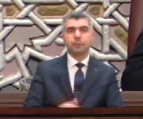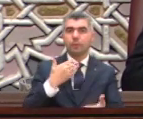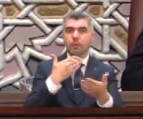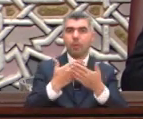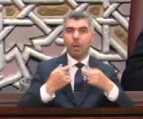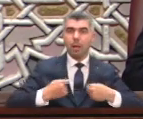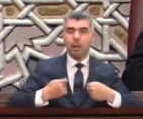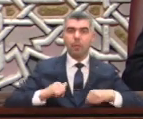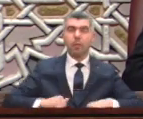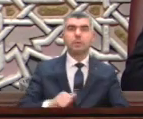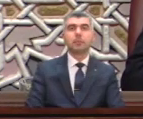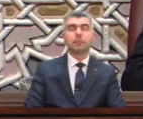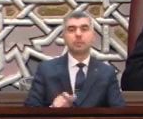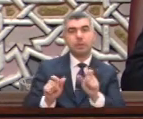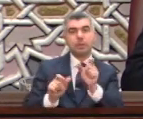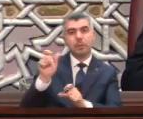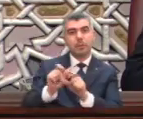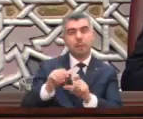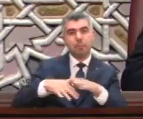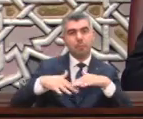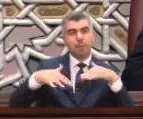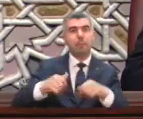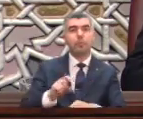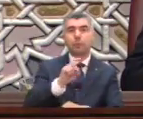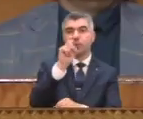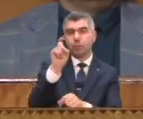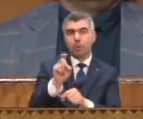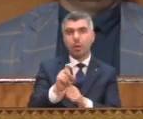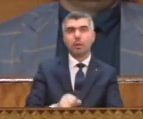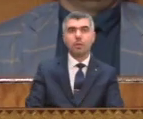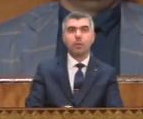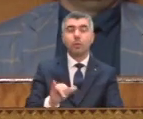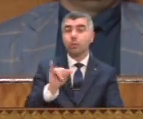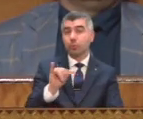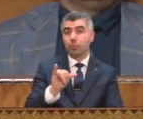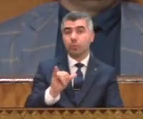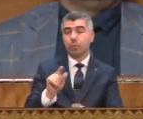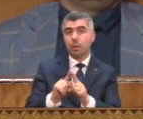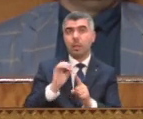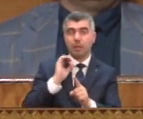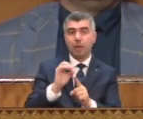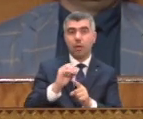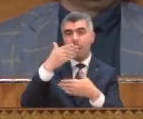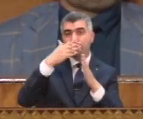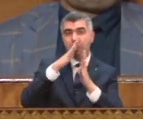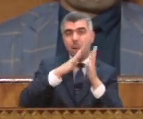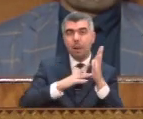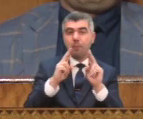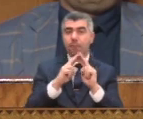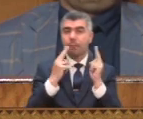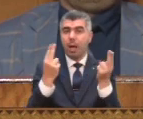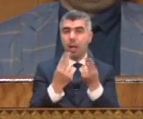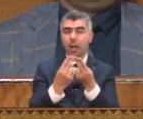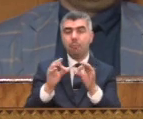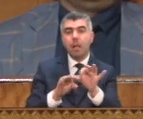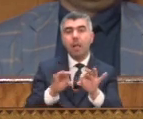السيد الوزير سيدات والساده المحترمون نسائلكم استثمار مغاربه العالم والاجراءات